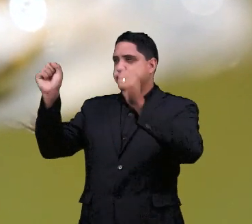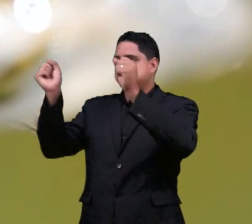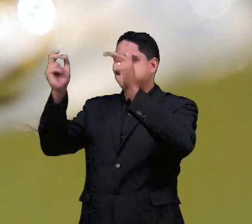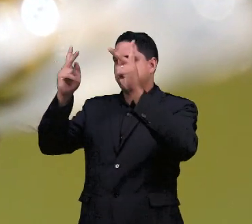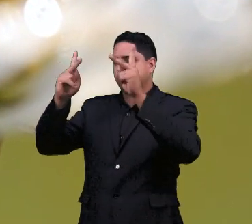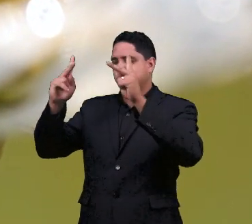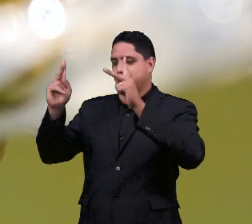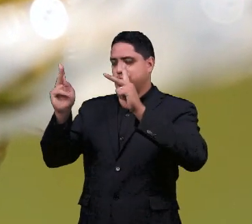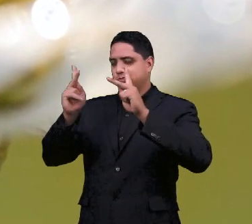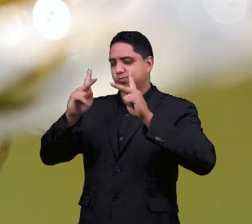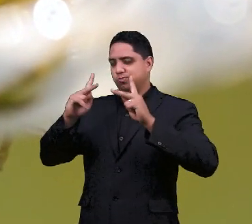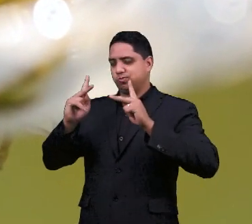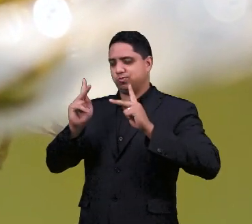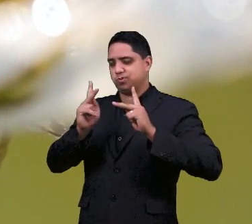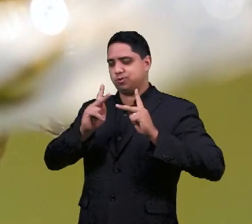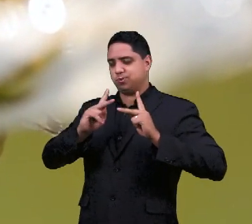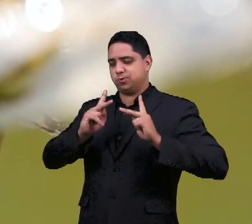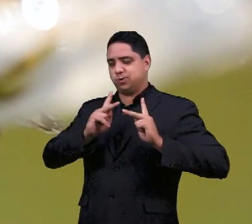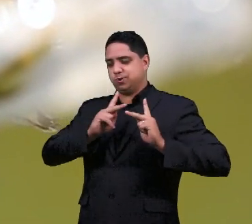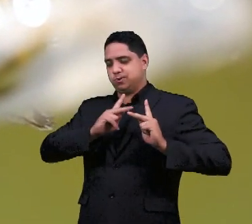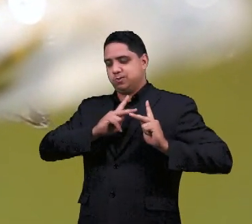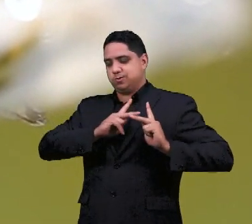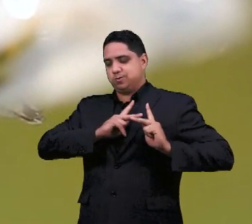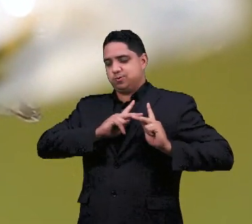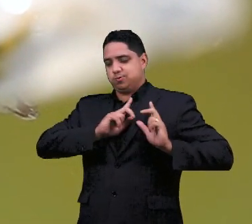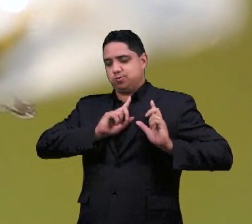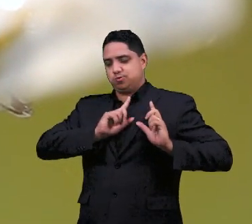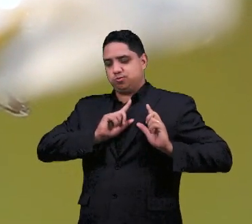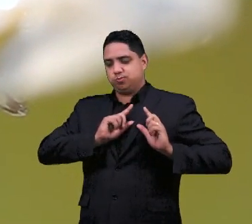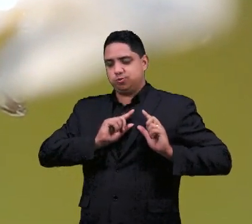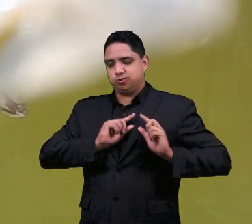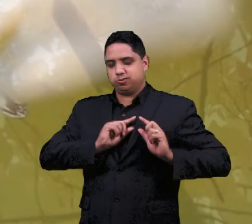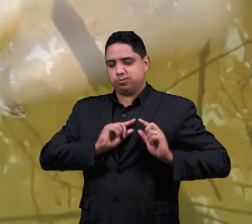paz ao coração.